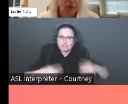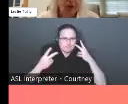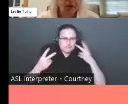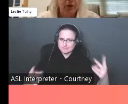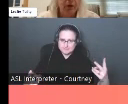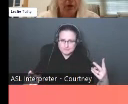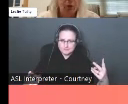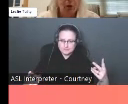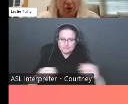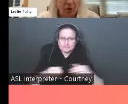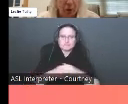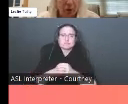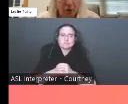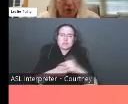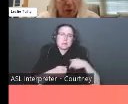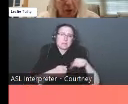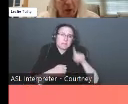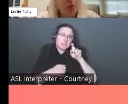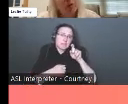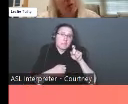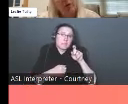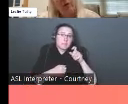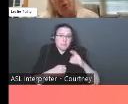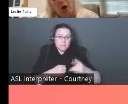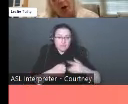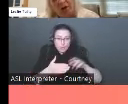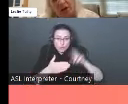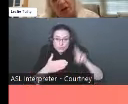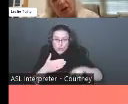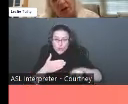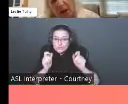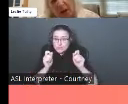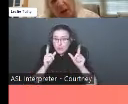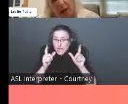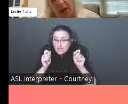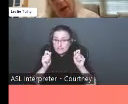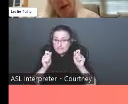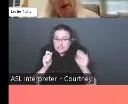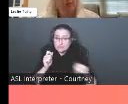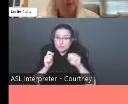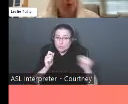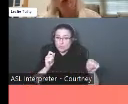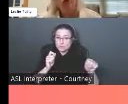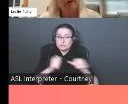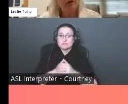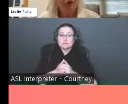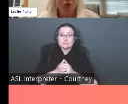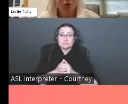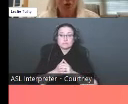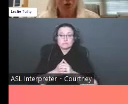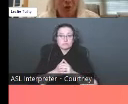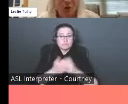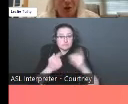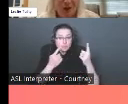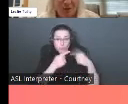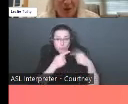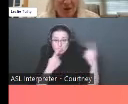y a d'autres études de ce genre, mais il n'y en a pas. Donc, une question pour vous, les résultats sont-ils